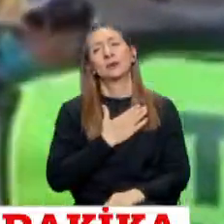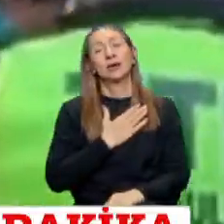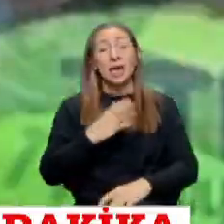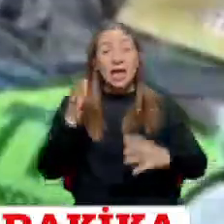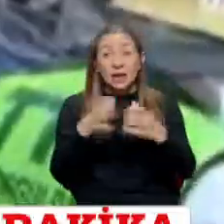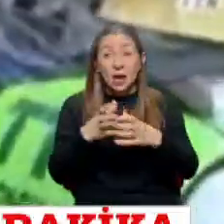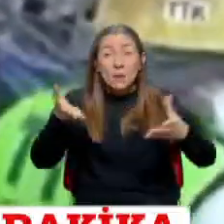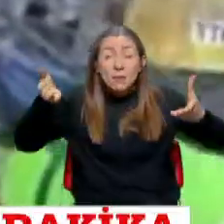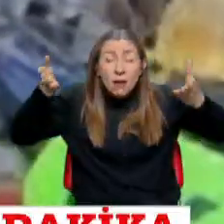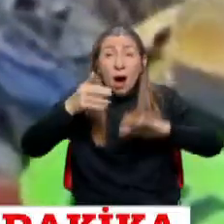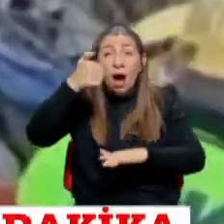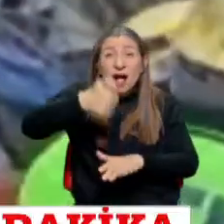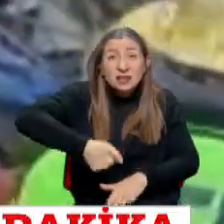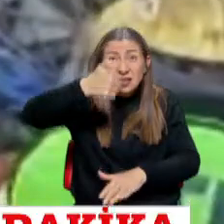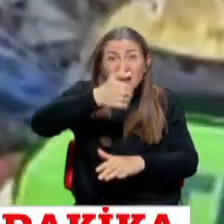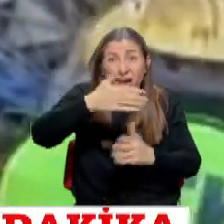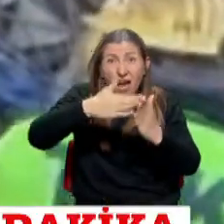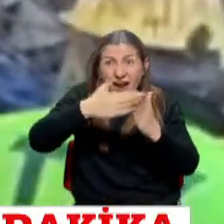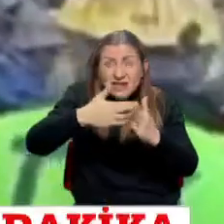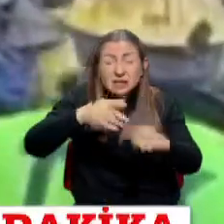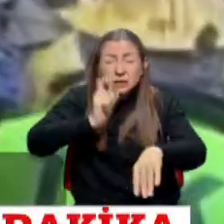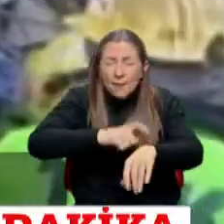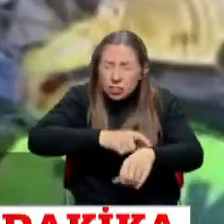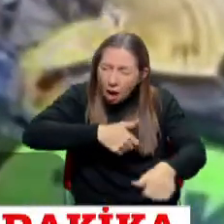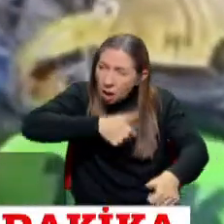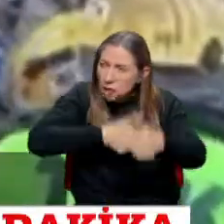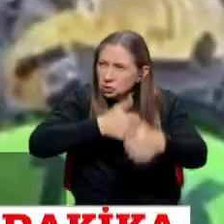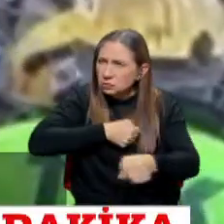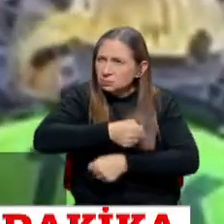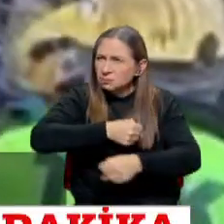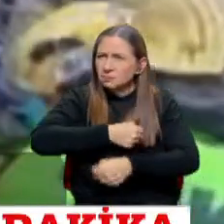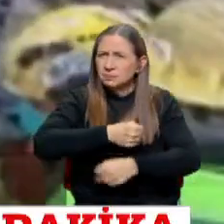Ekipler yerle bir olan 6 katlı apartmanda zamanla yarıştı.